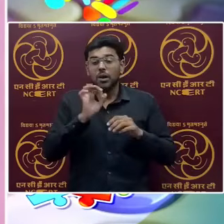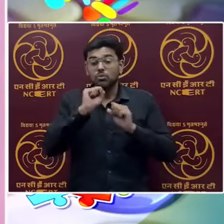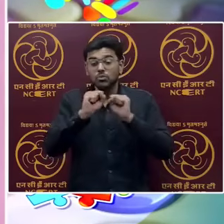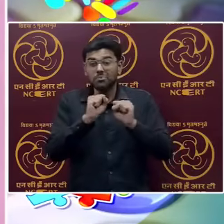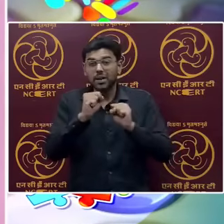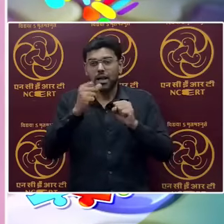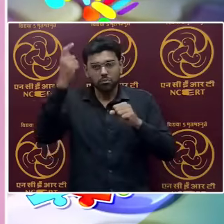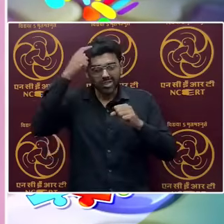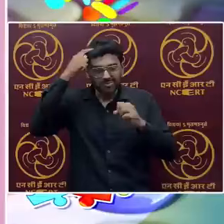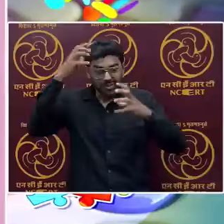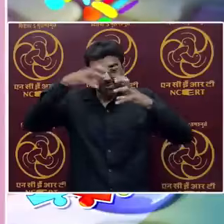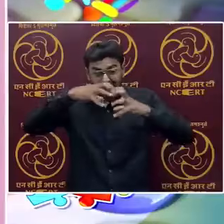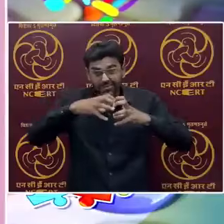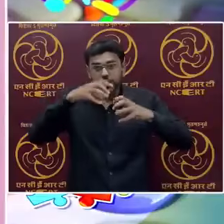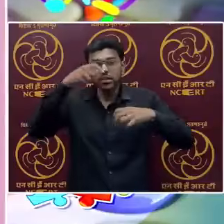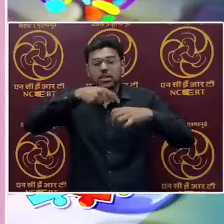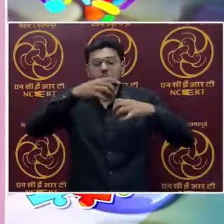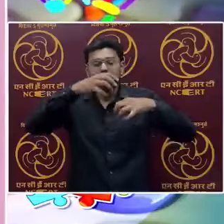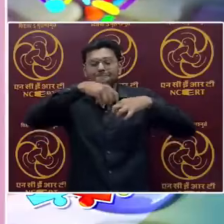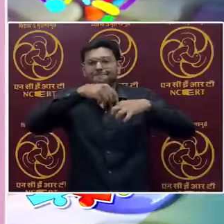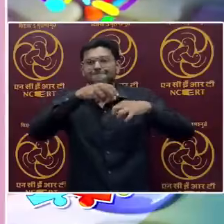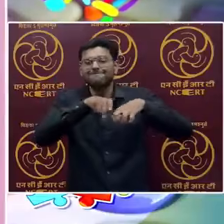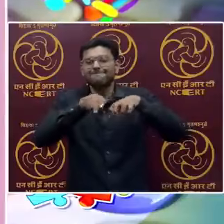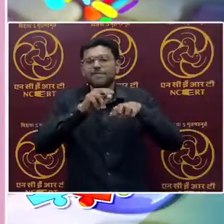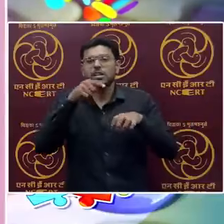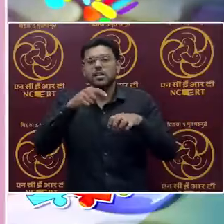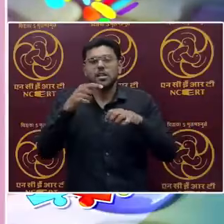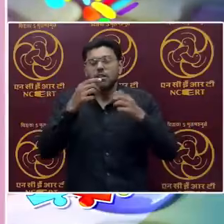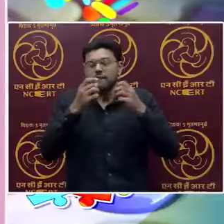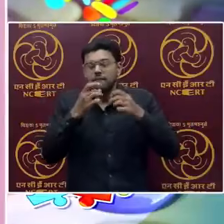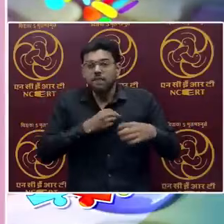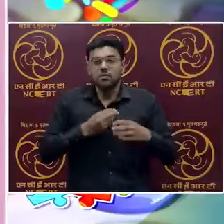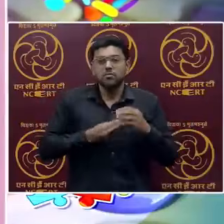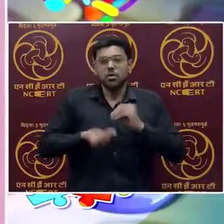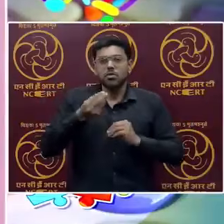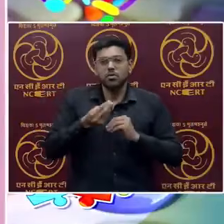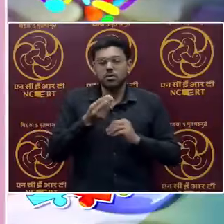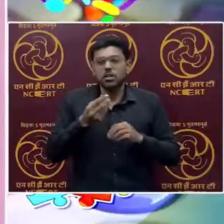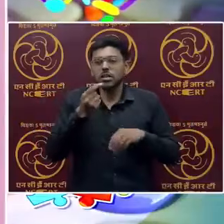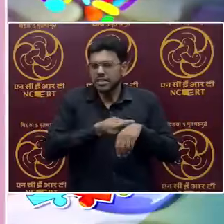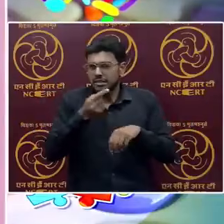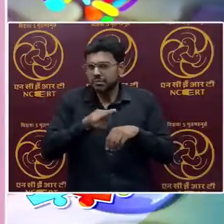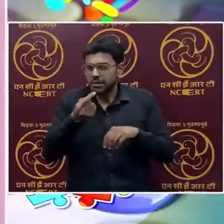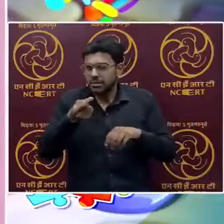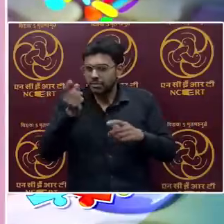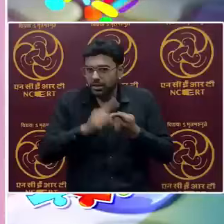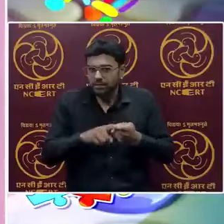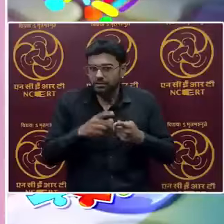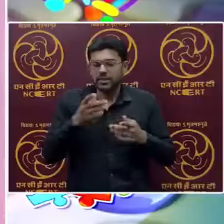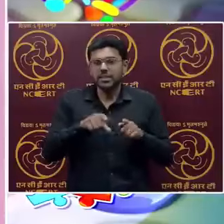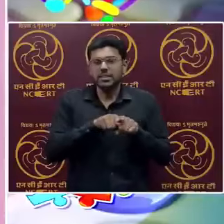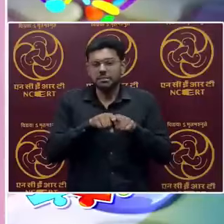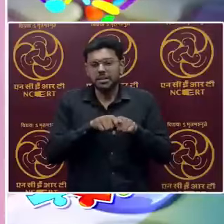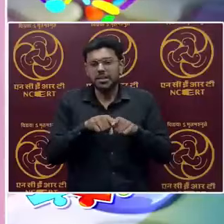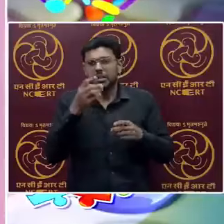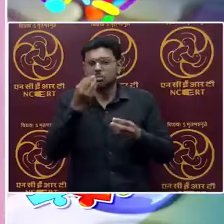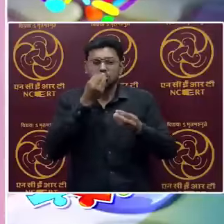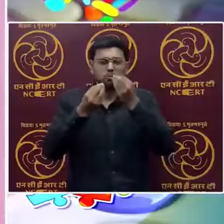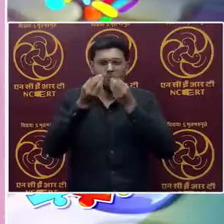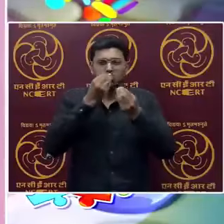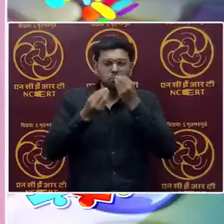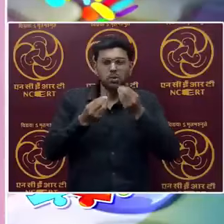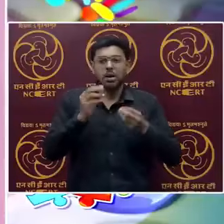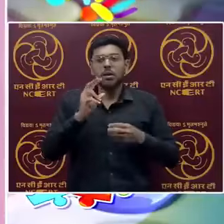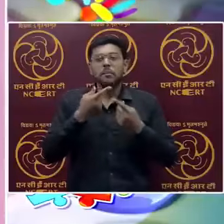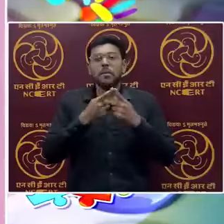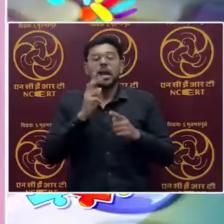way that that can be a hugely distressing sound. कभी कभी पिकी ईटर्स होते हैं, शायद बहुत कुछ खाना खाते हैं मगर